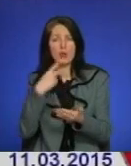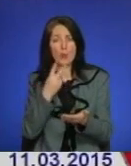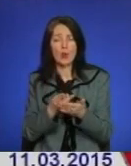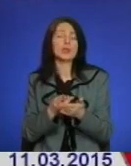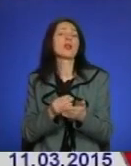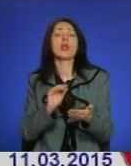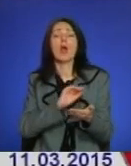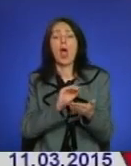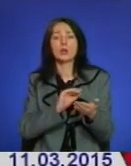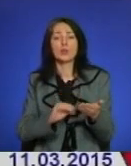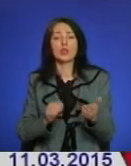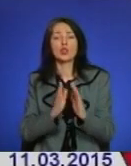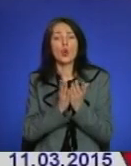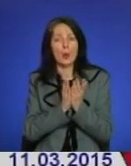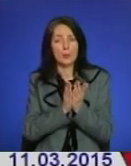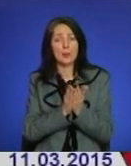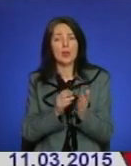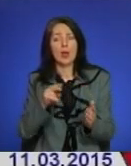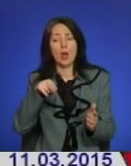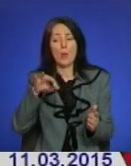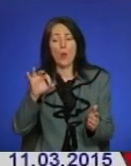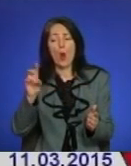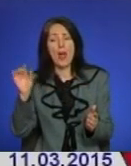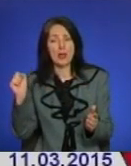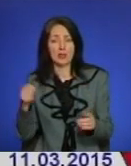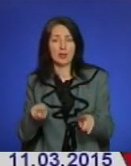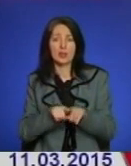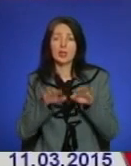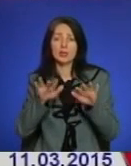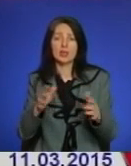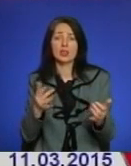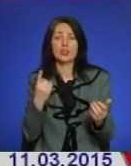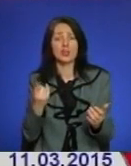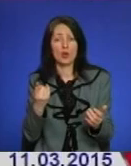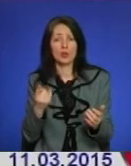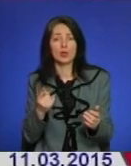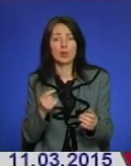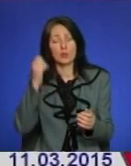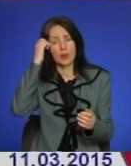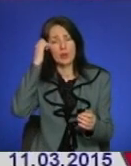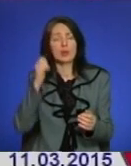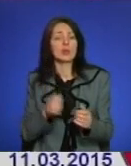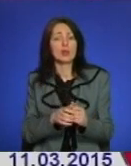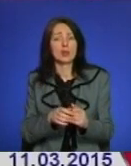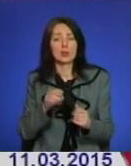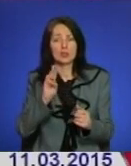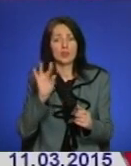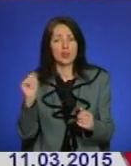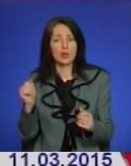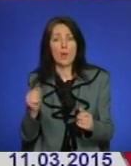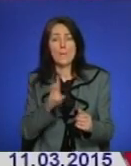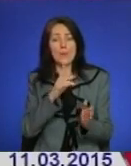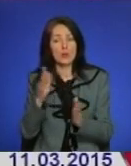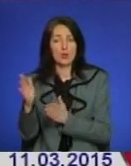творів поета. Такий захід – це ще один вінок шани Кобзареві. Бібліотека є територією, яка об'єднує